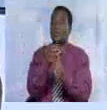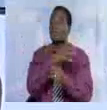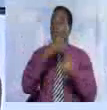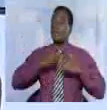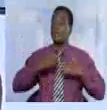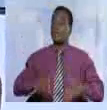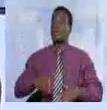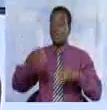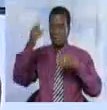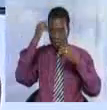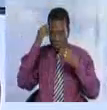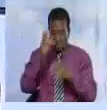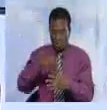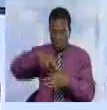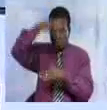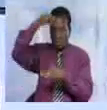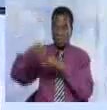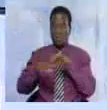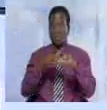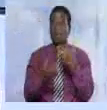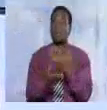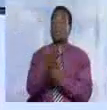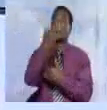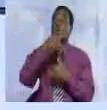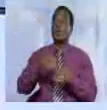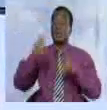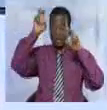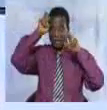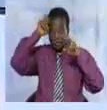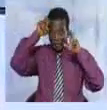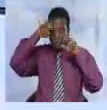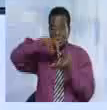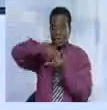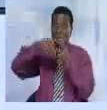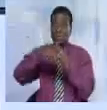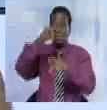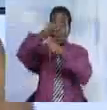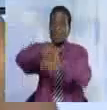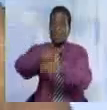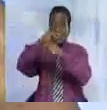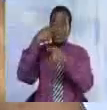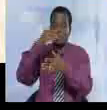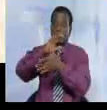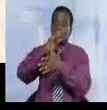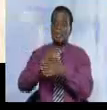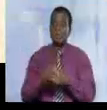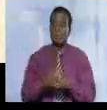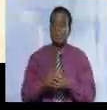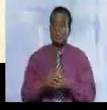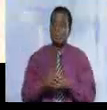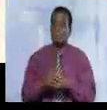et spirituelles, sont tenues par les Komiens ou encore danseuses traditionnelles, nous dit Kwasi Mamadou.